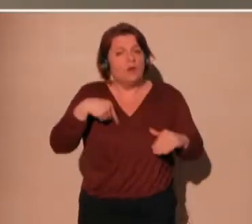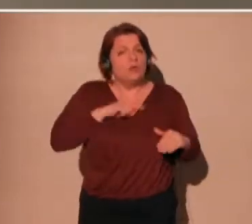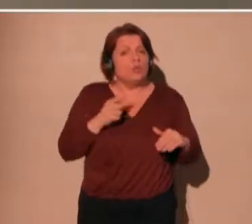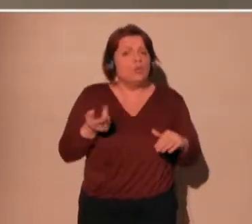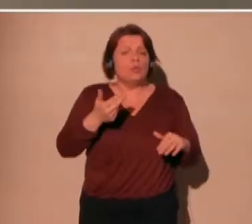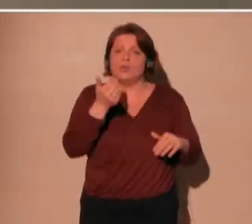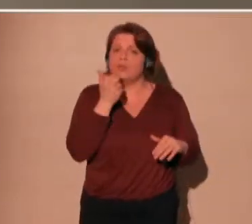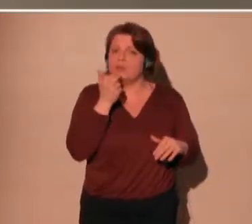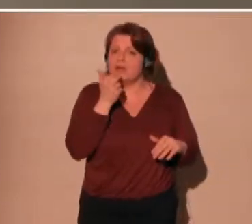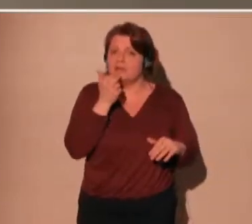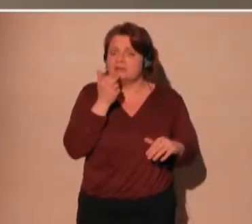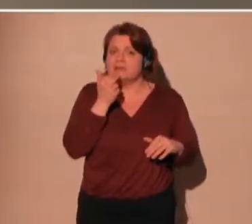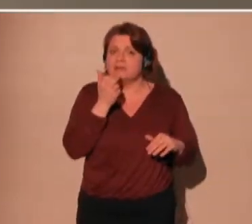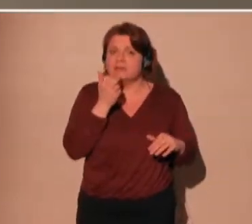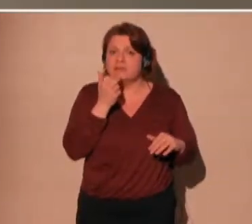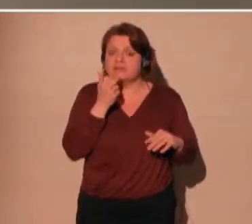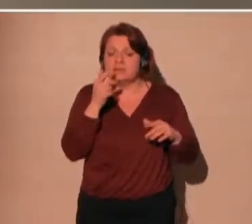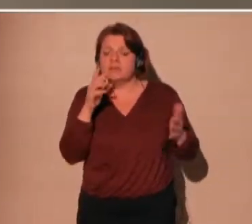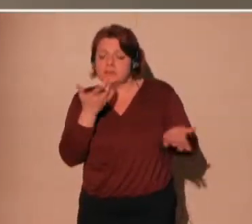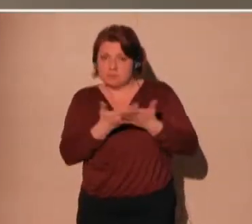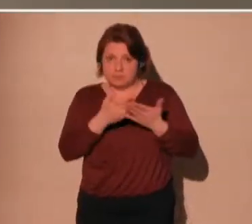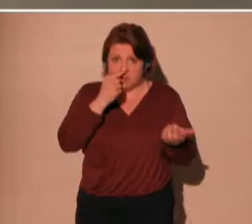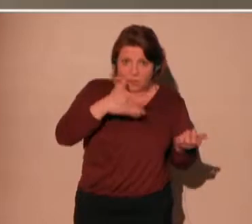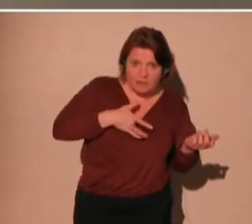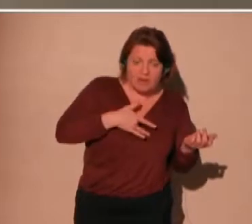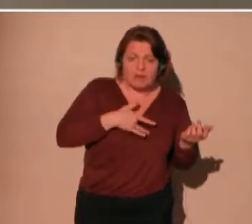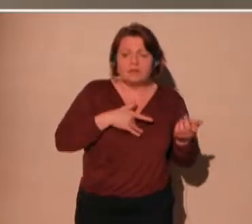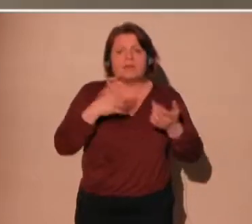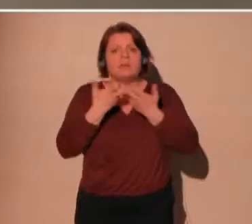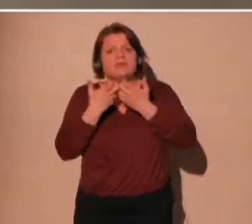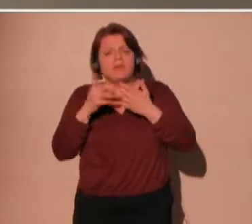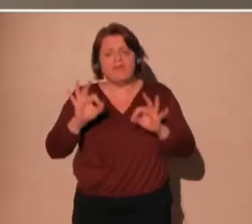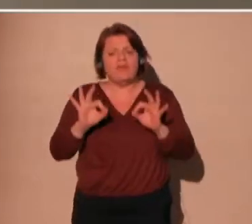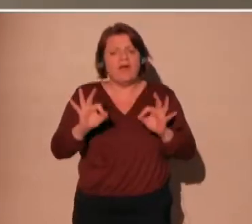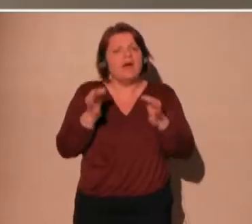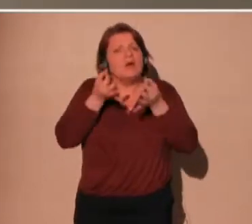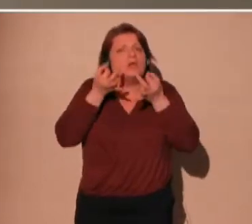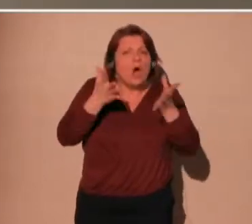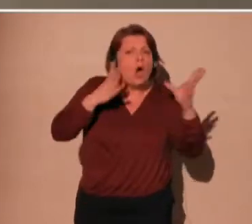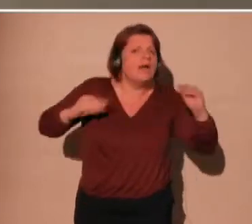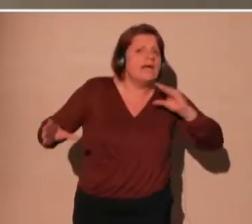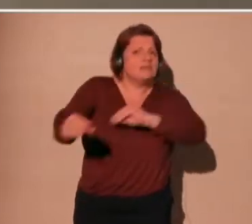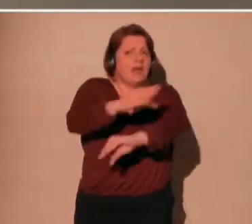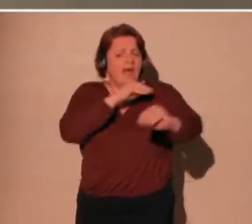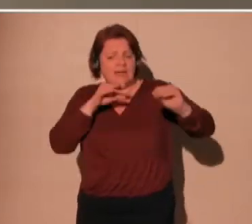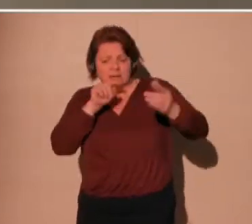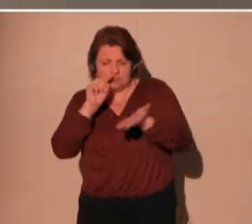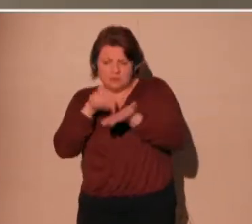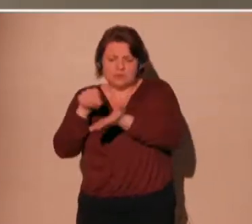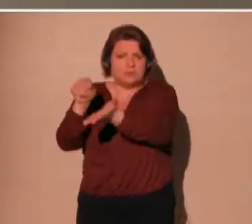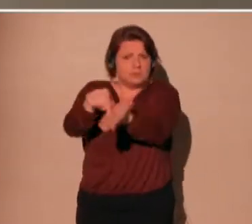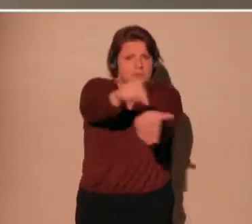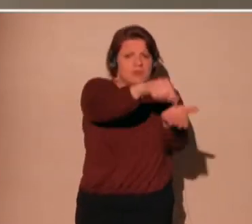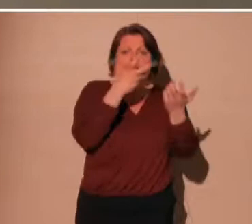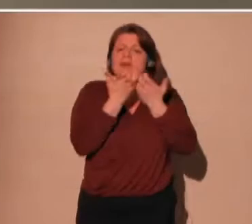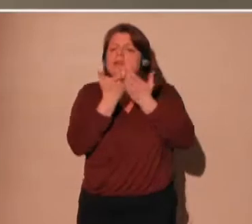donc d'autres hypothèses, telles que la stationnarité pour le temps et l'espace. Alors que vous vous déplacez dans